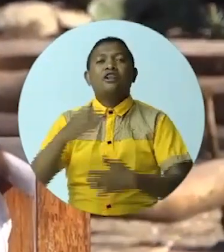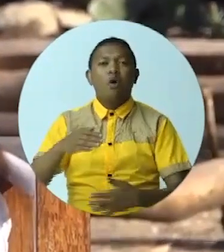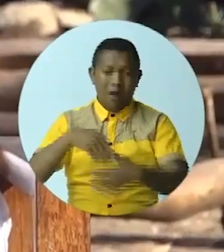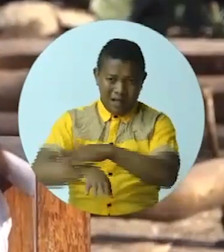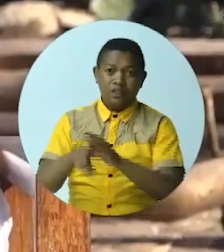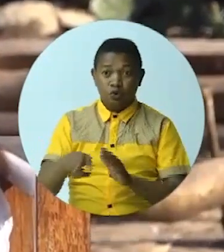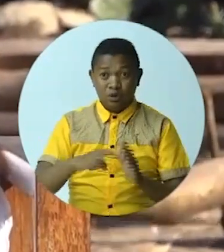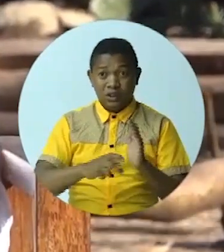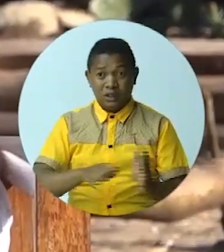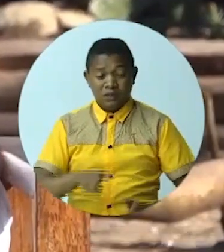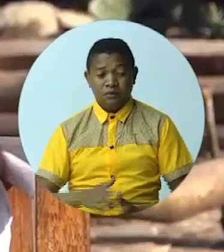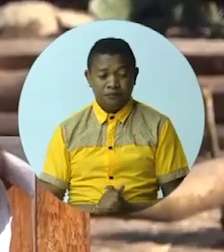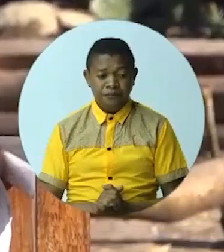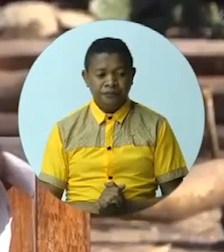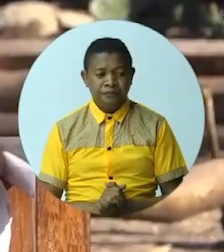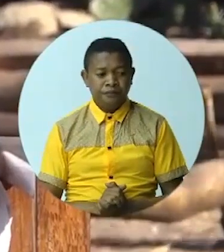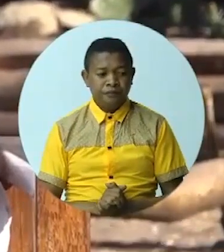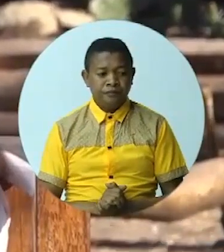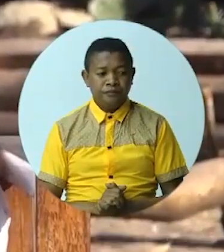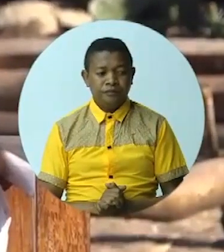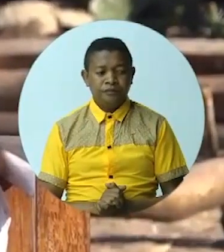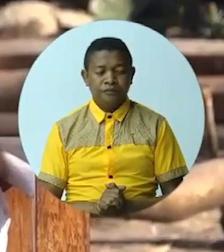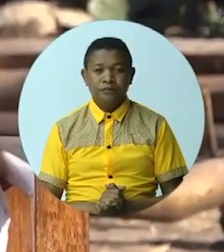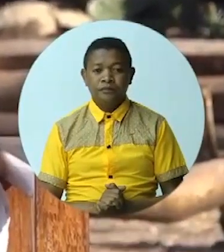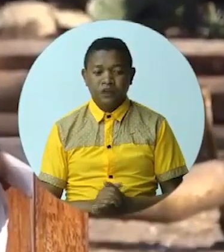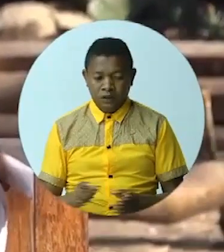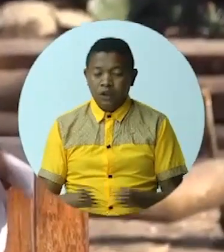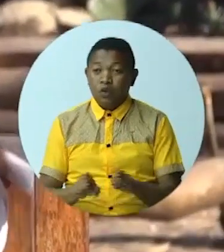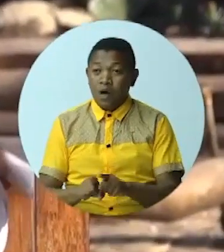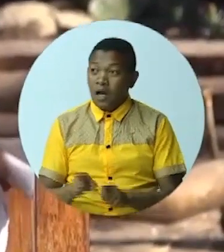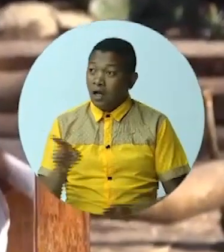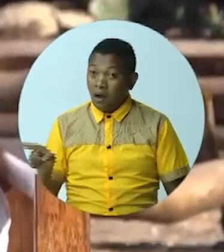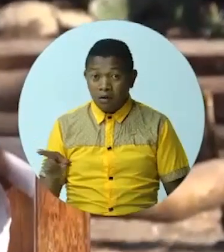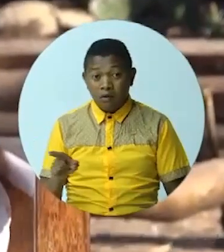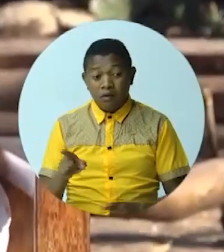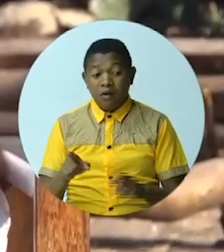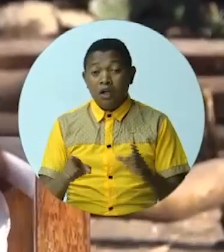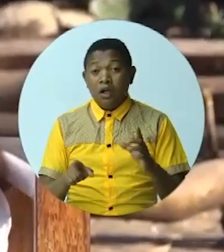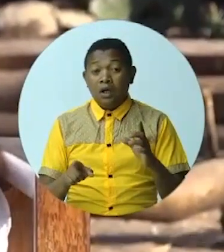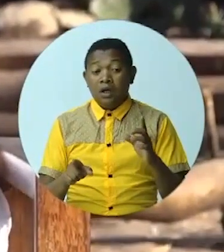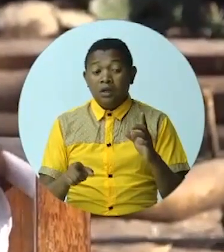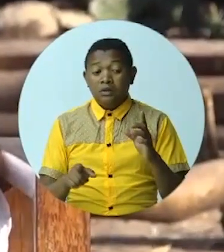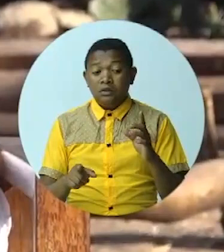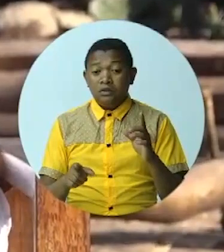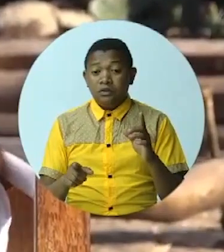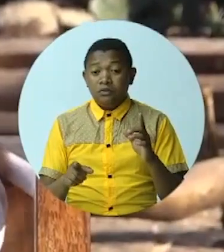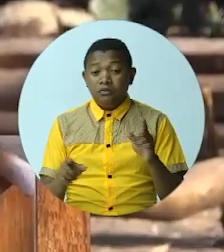anatin'izay ny fanamboarana ny pipeline lehibe